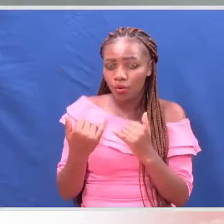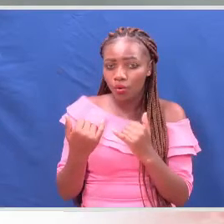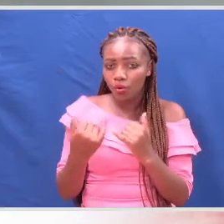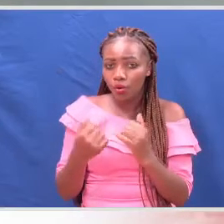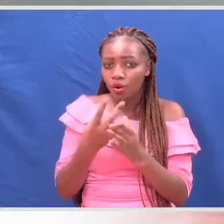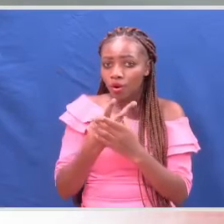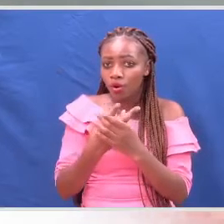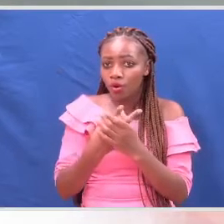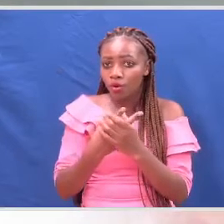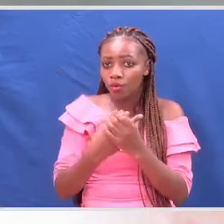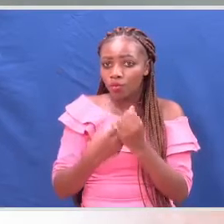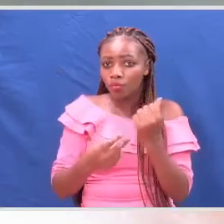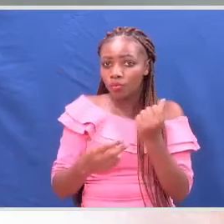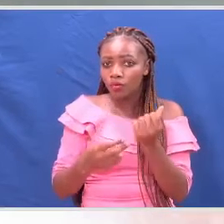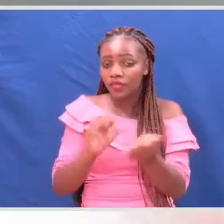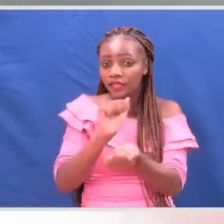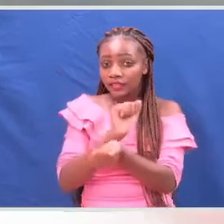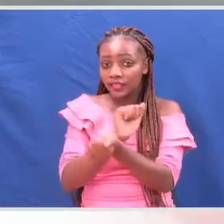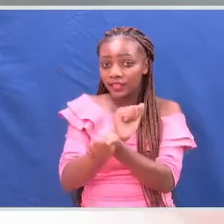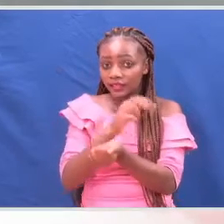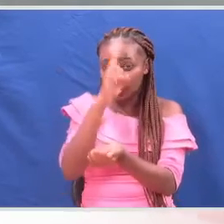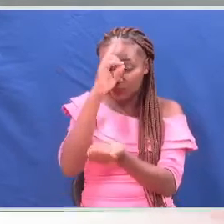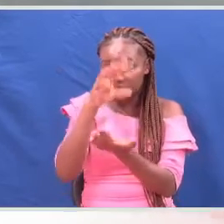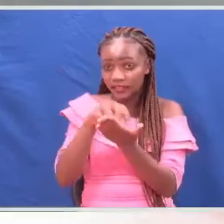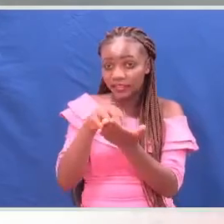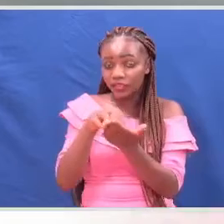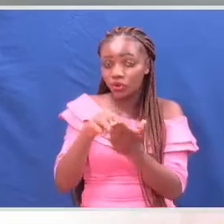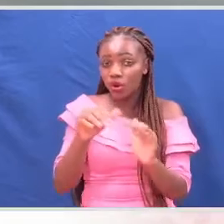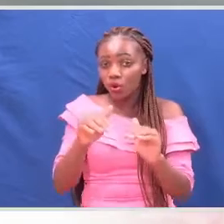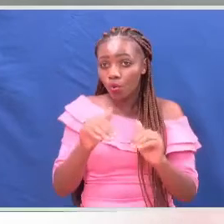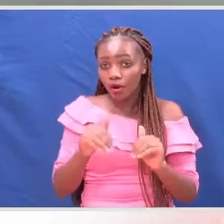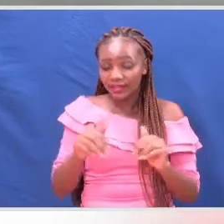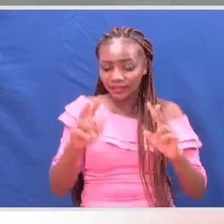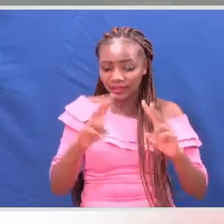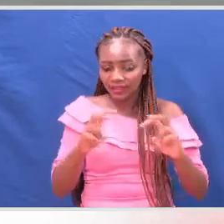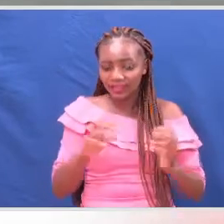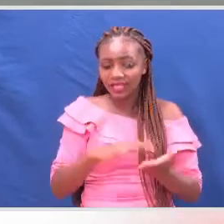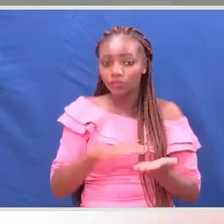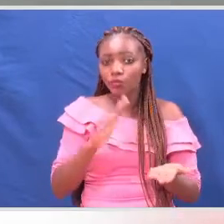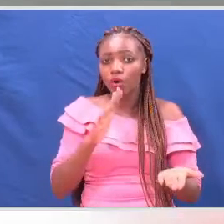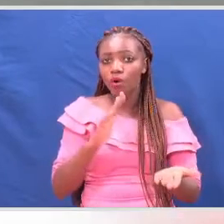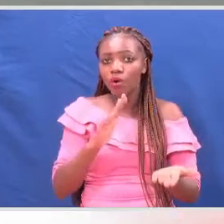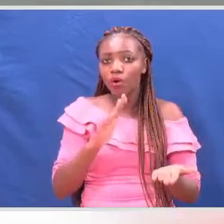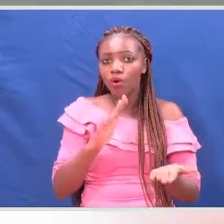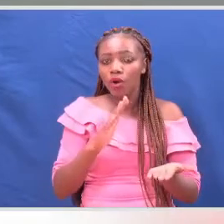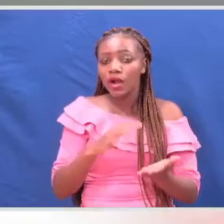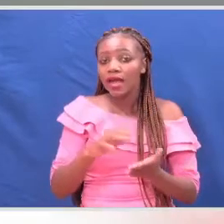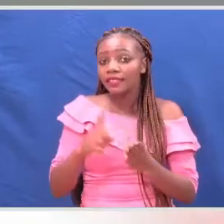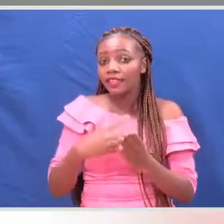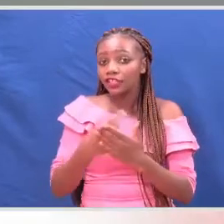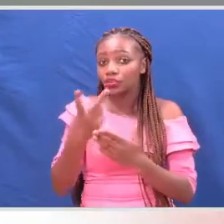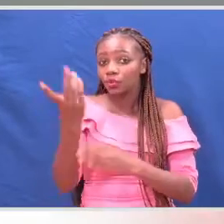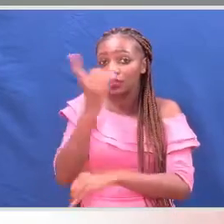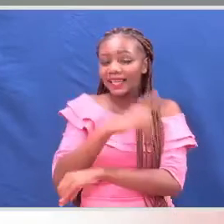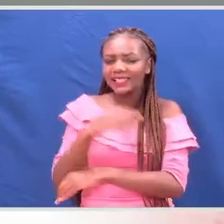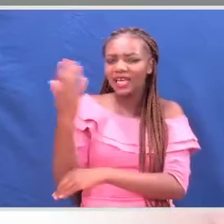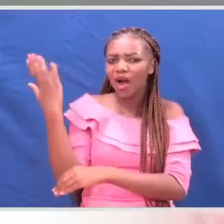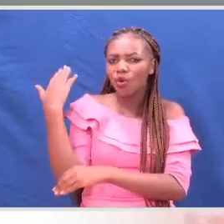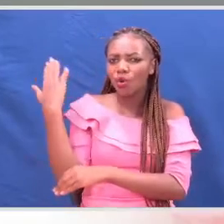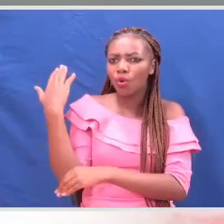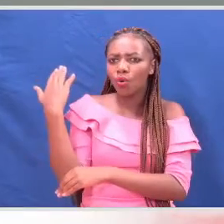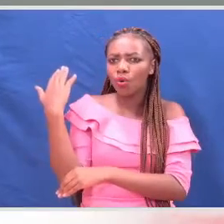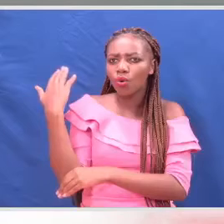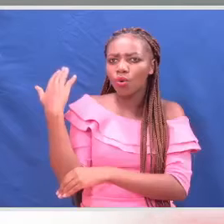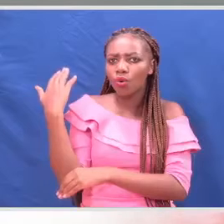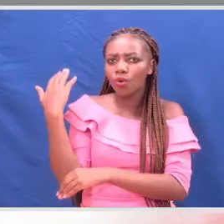katika mahifadhi ya polisi wakiongojea uchunguzi zaidi. Siku mbili zilizopita kuna mahali penye